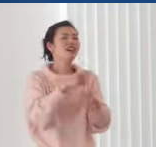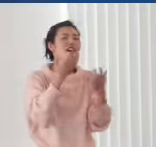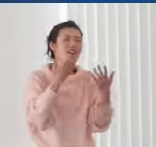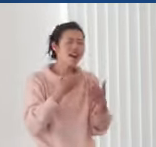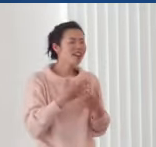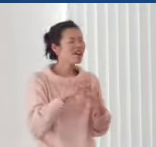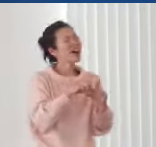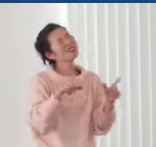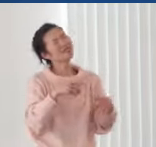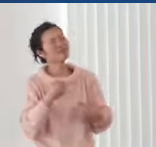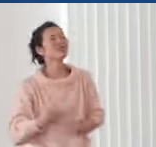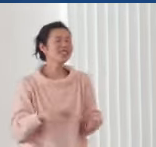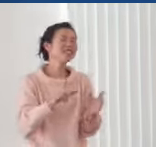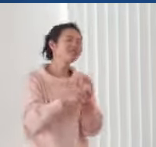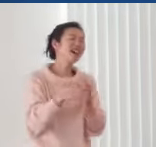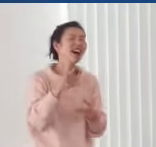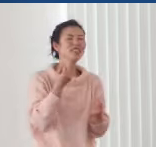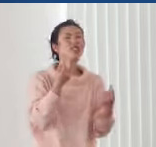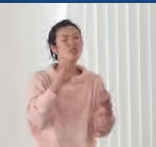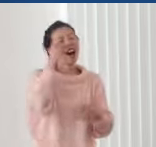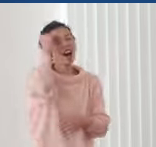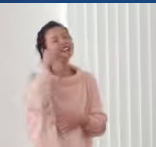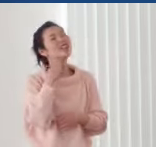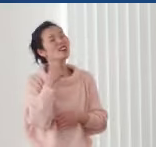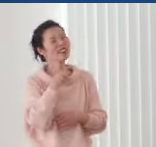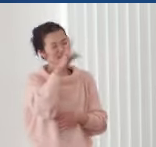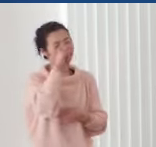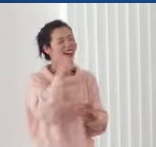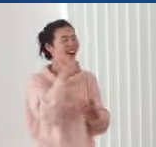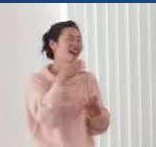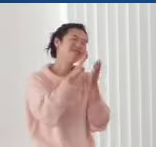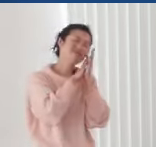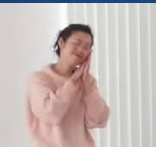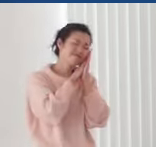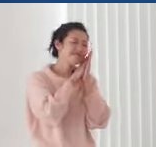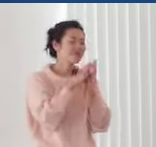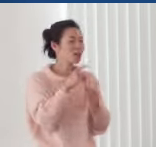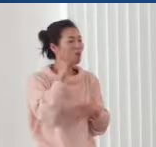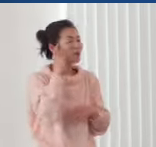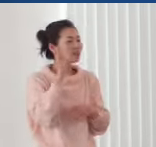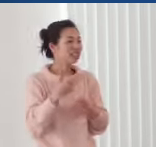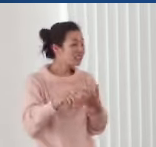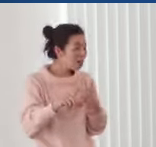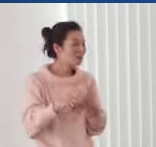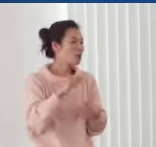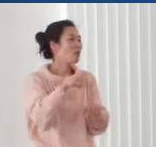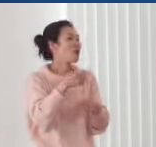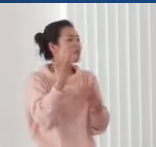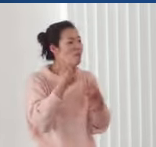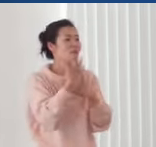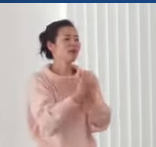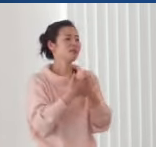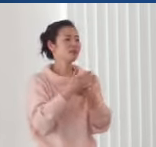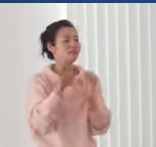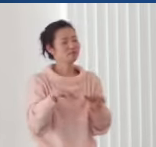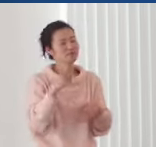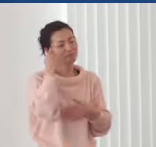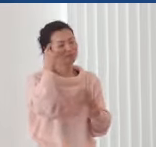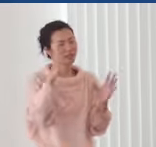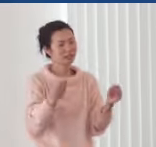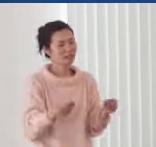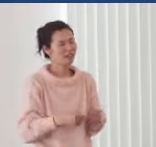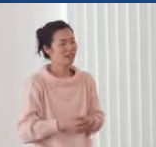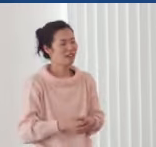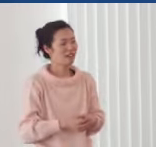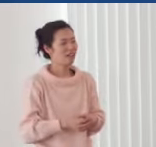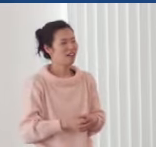そしてまた同時に神様はこの時間を支配しておられるということです。最初に申し上げましたように、時間は神様が創造された